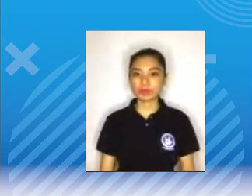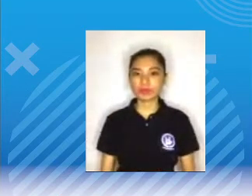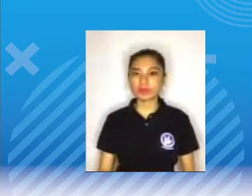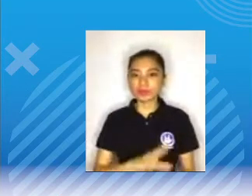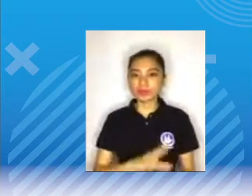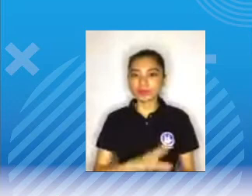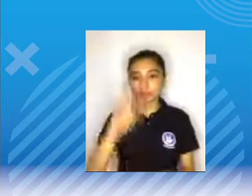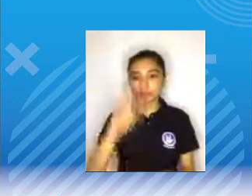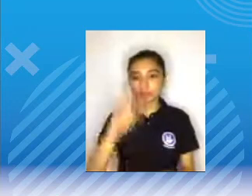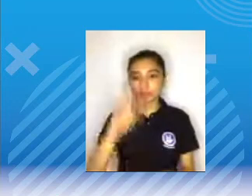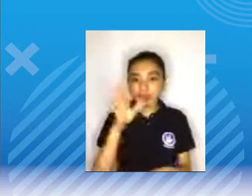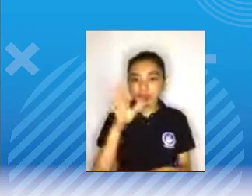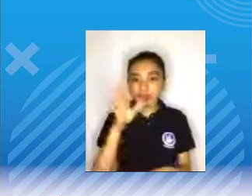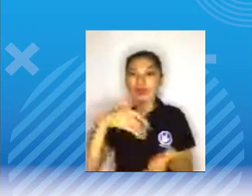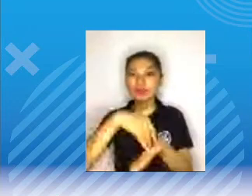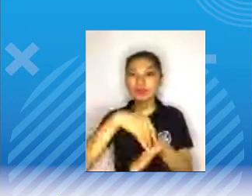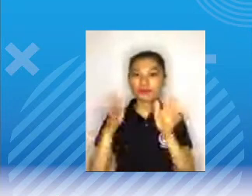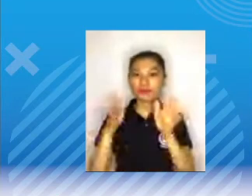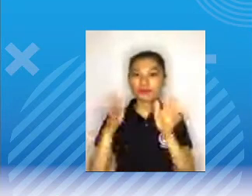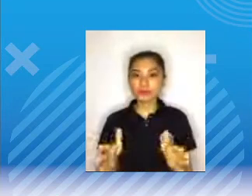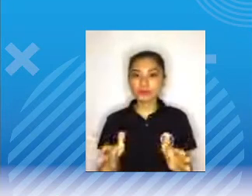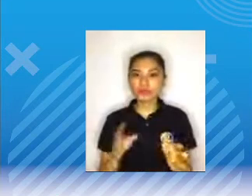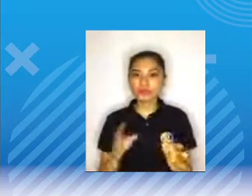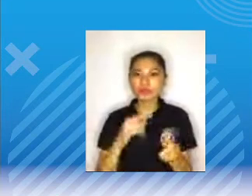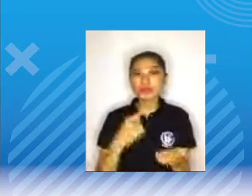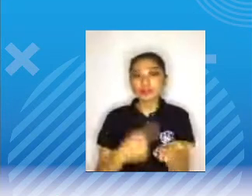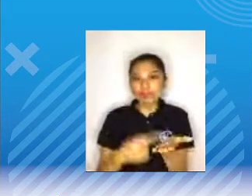pag-usapan ngayon. At